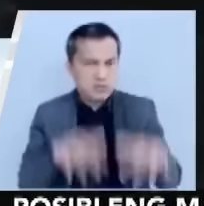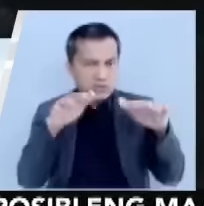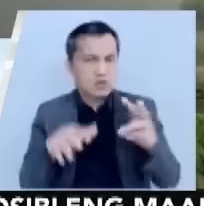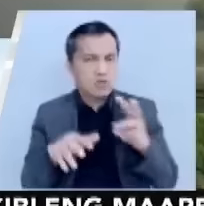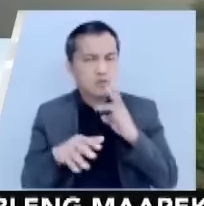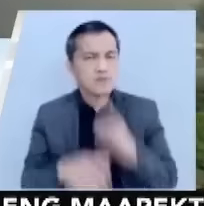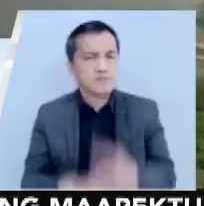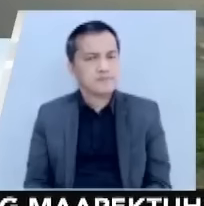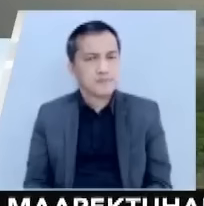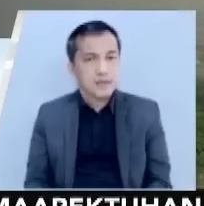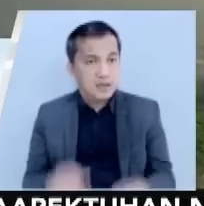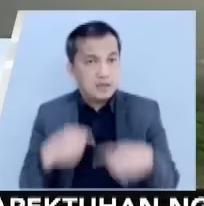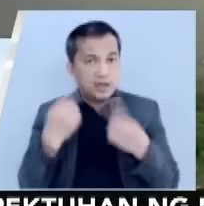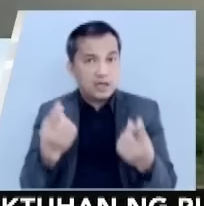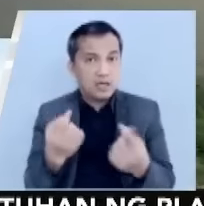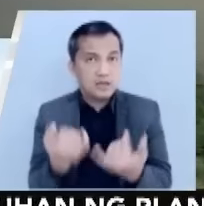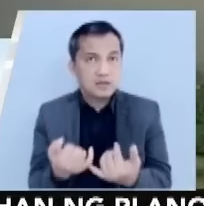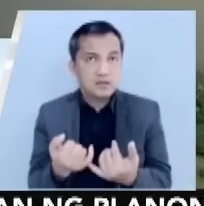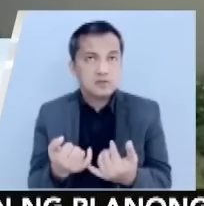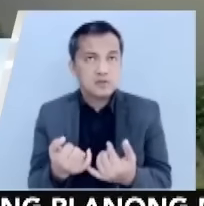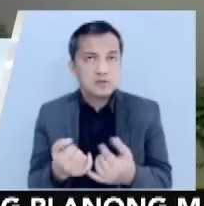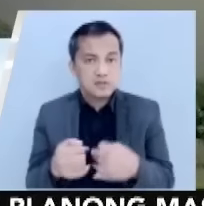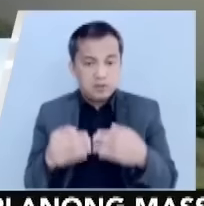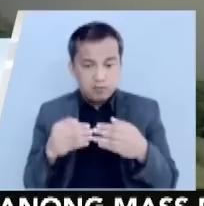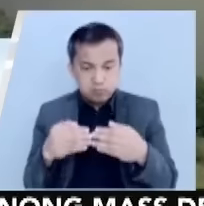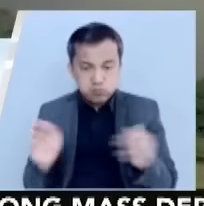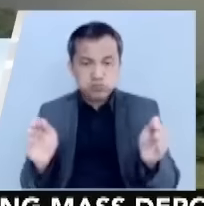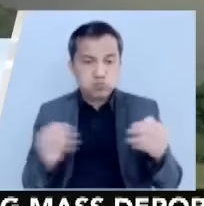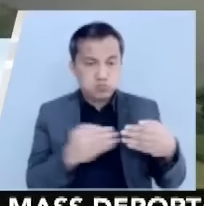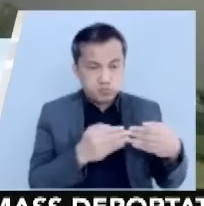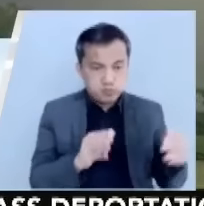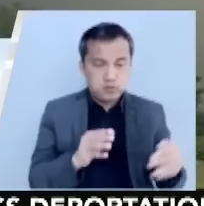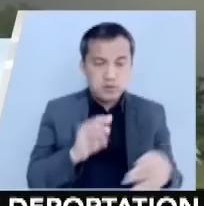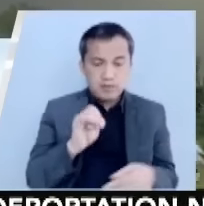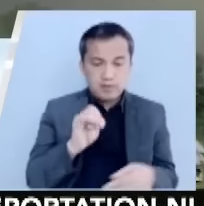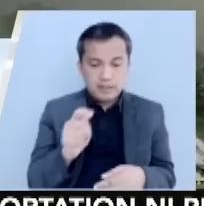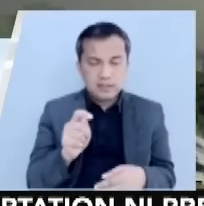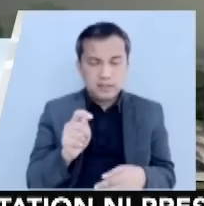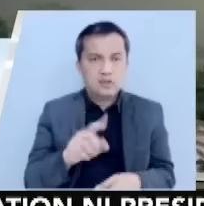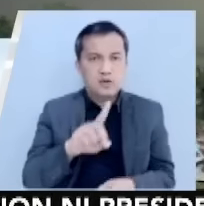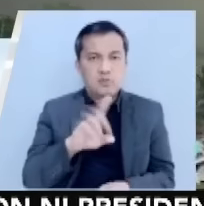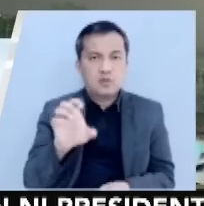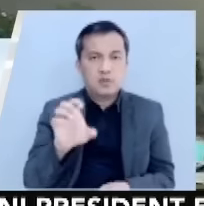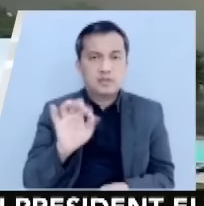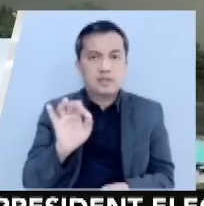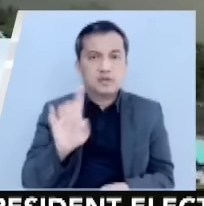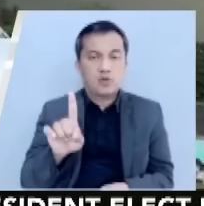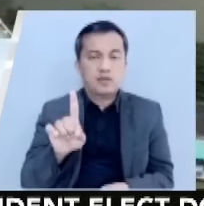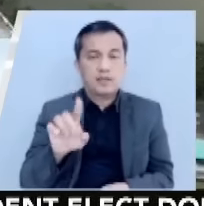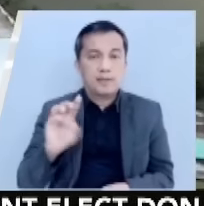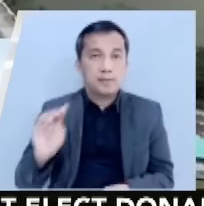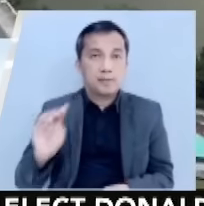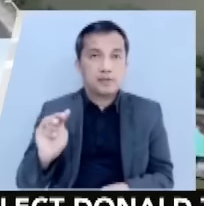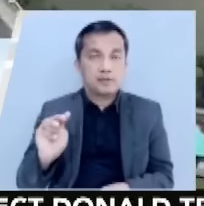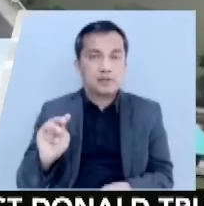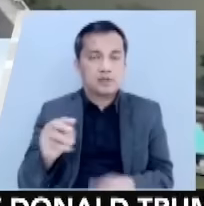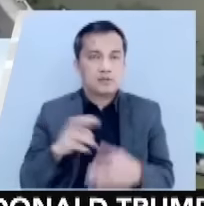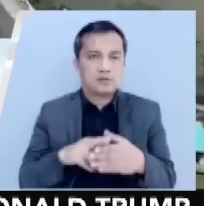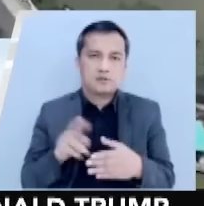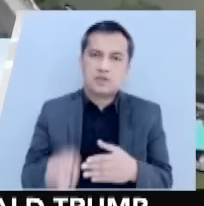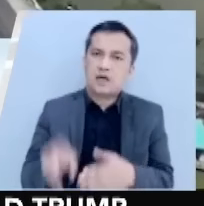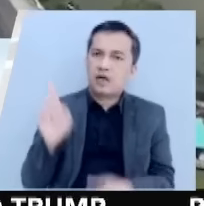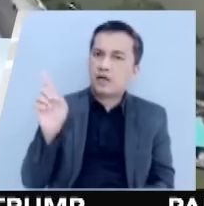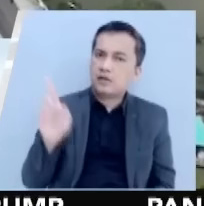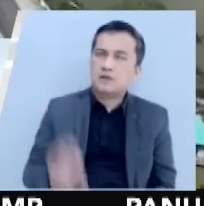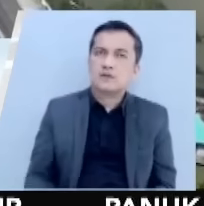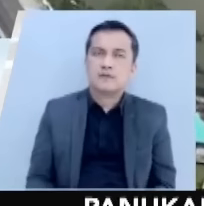kasi, nagpapakawala pa rin ng tubig ang magat na nasa 191 meters na. Ang resulta, may mga